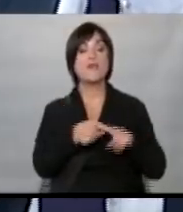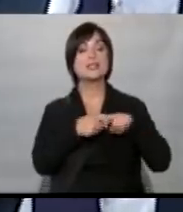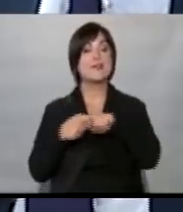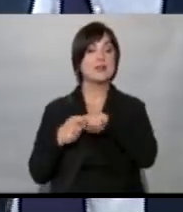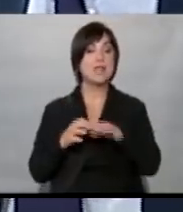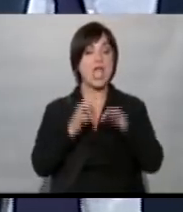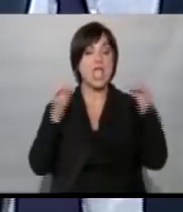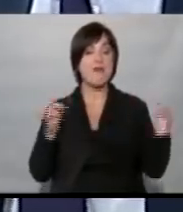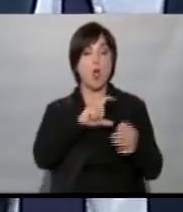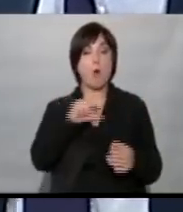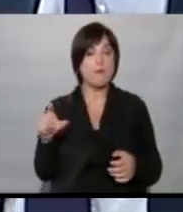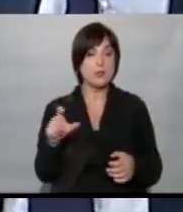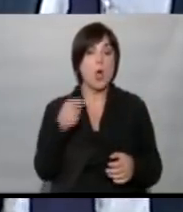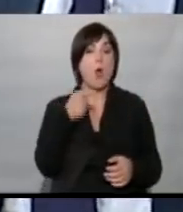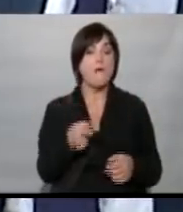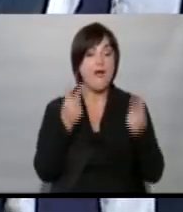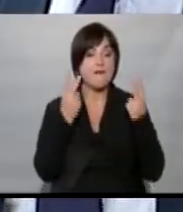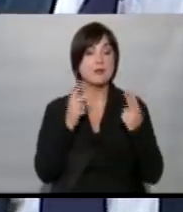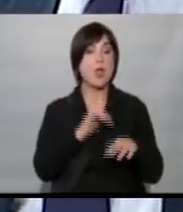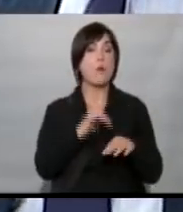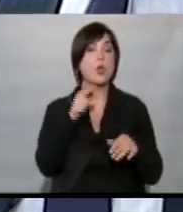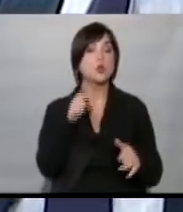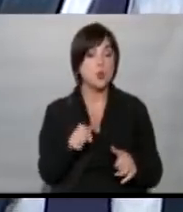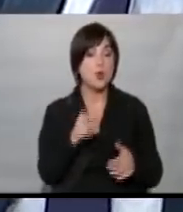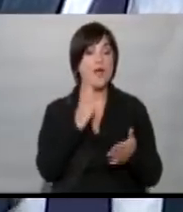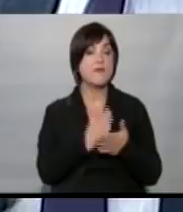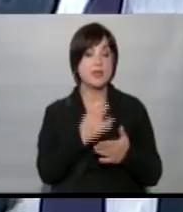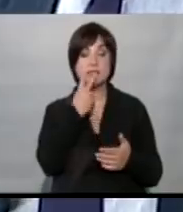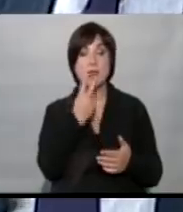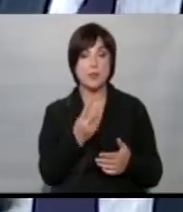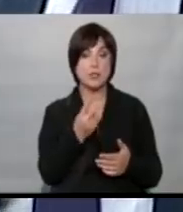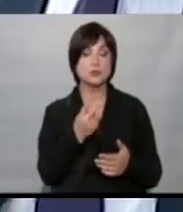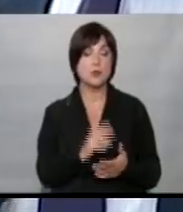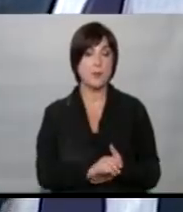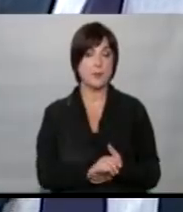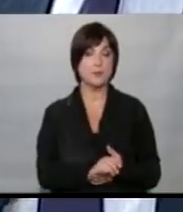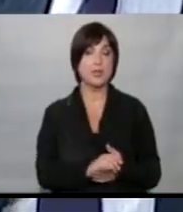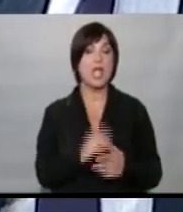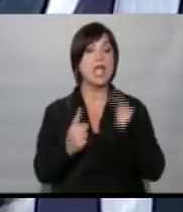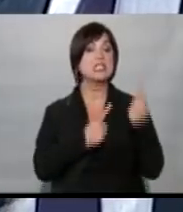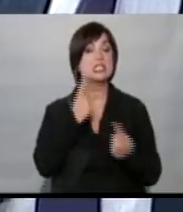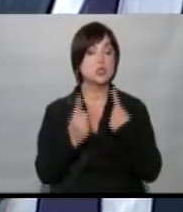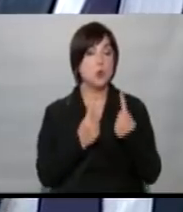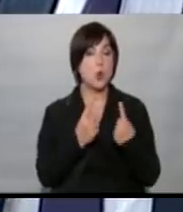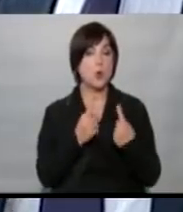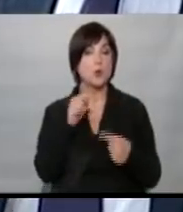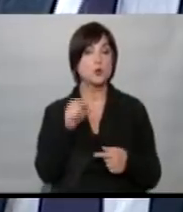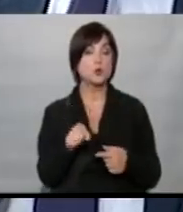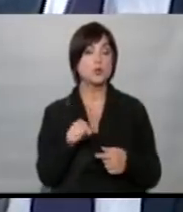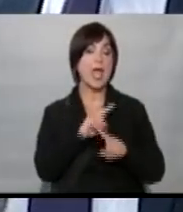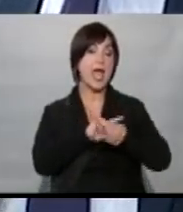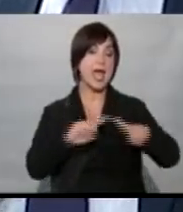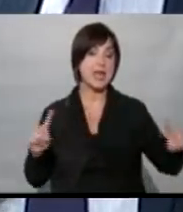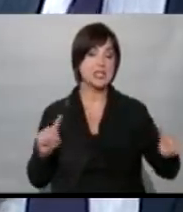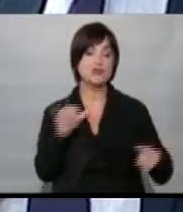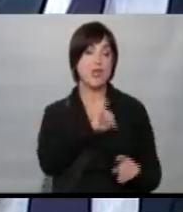врзува со јавен обвинител? Добре. Тоа е клучниот момент. И тука веќе забележувате дека ситуацијата, дека тука се